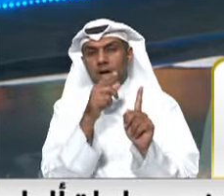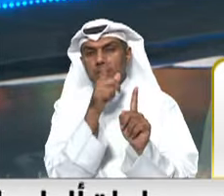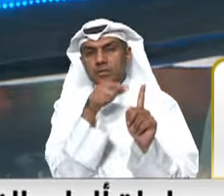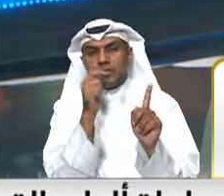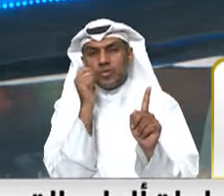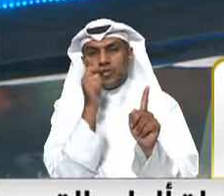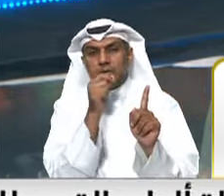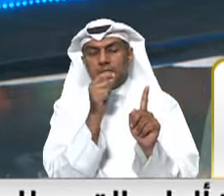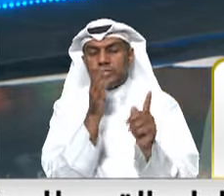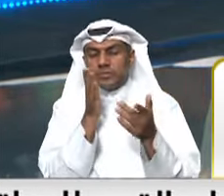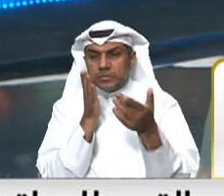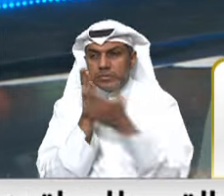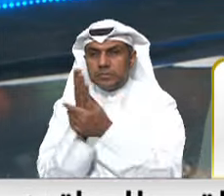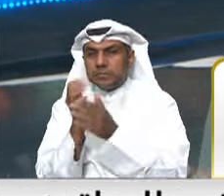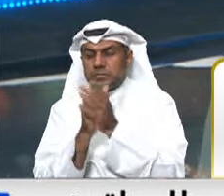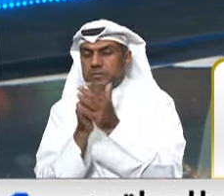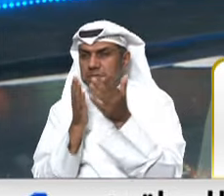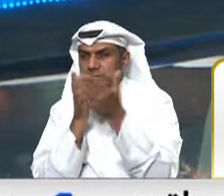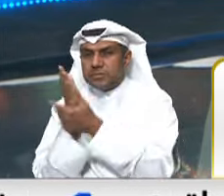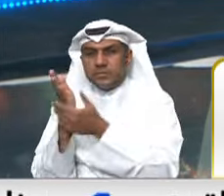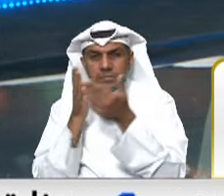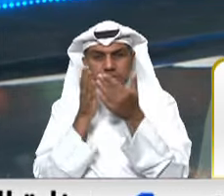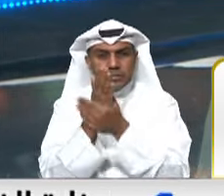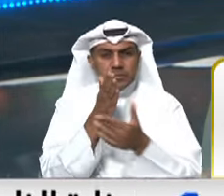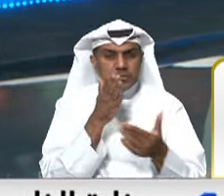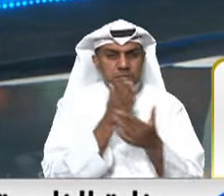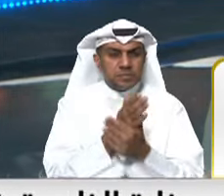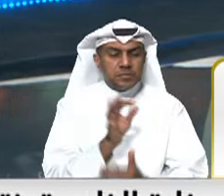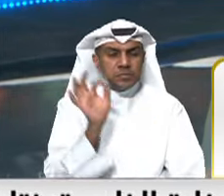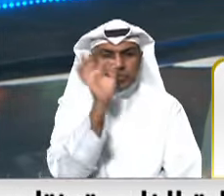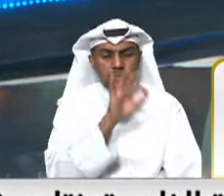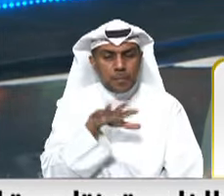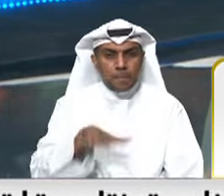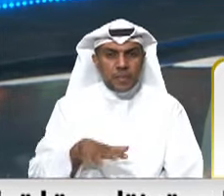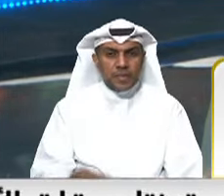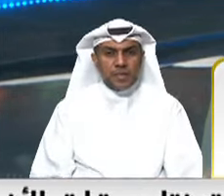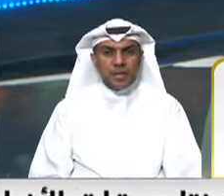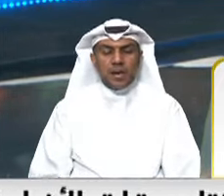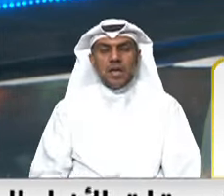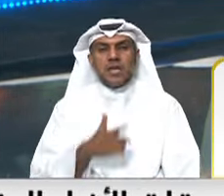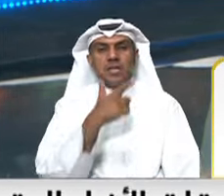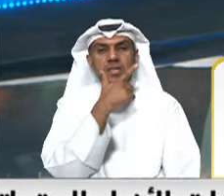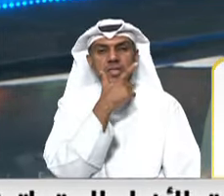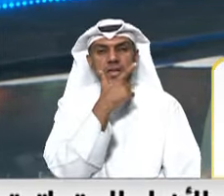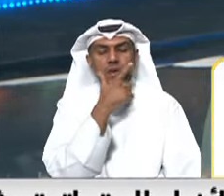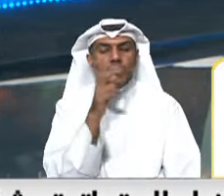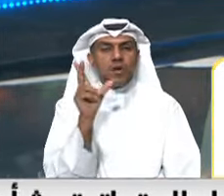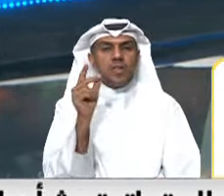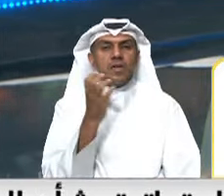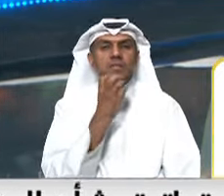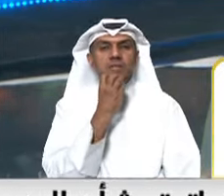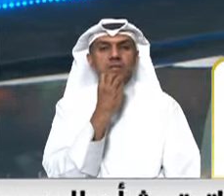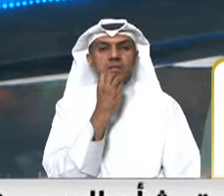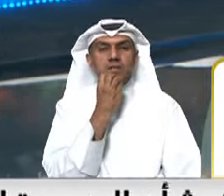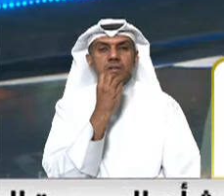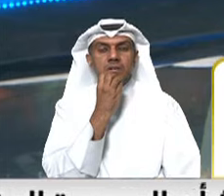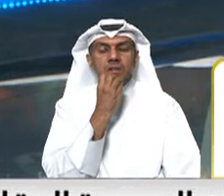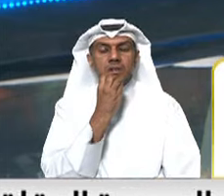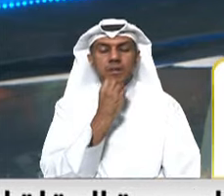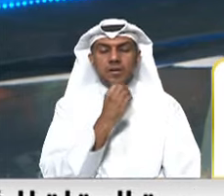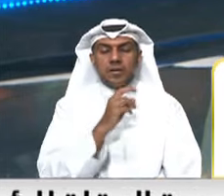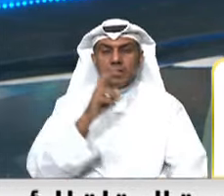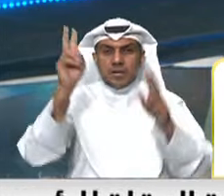مداهمه مع الجهات المعنيه في سبع قسائم في منطقه سلوى والجبريه لقطع التيار الكهربائي على